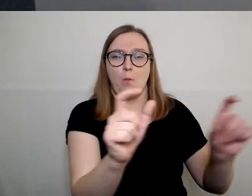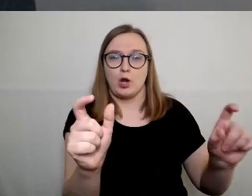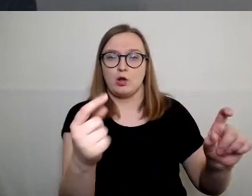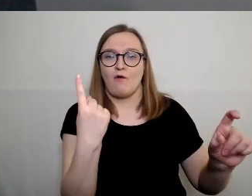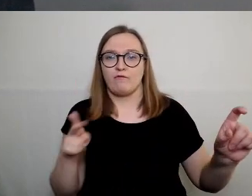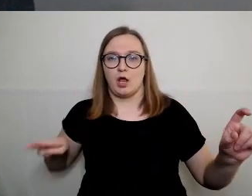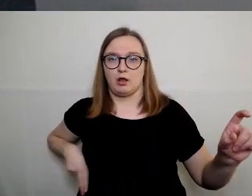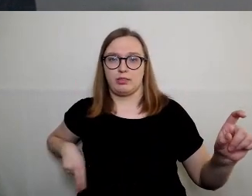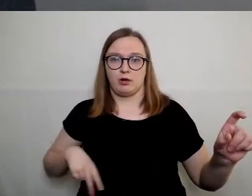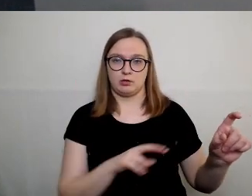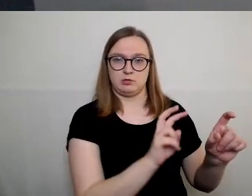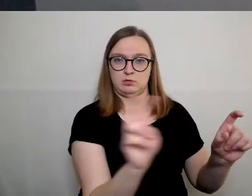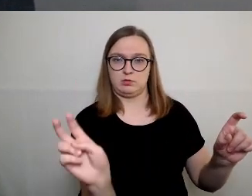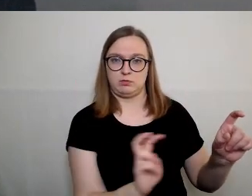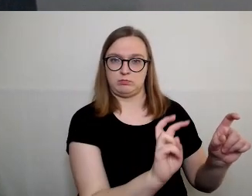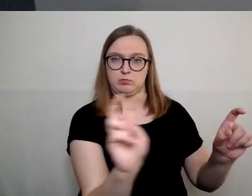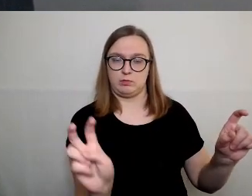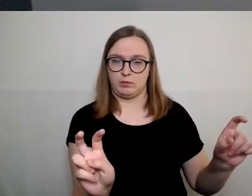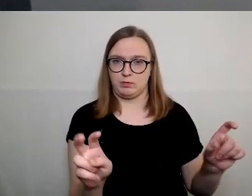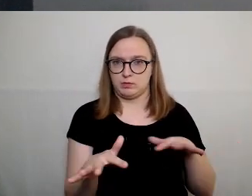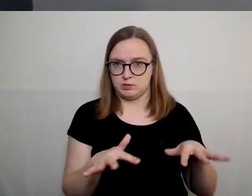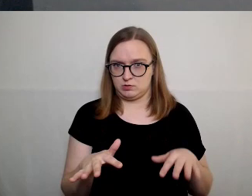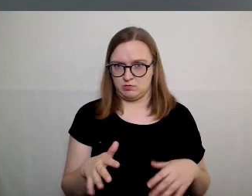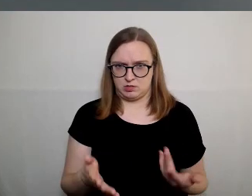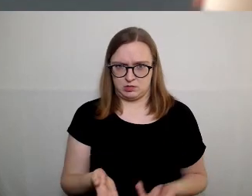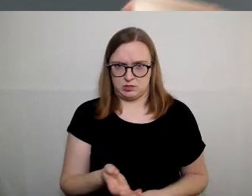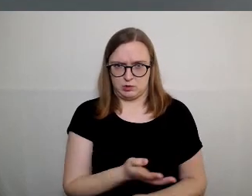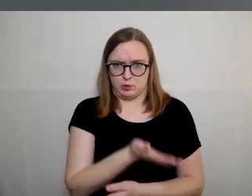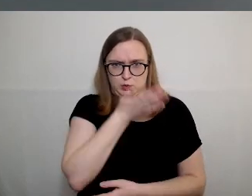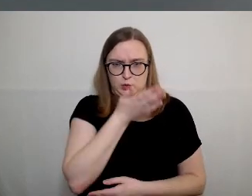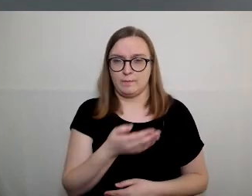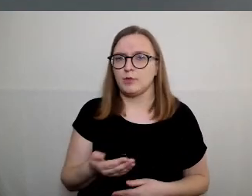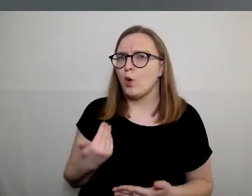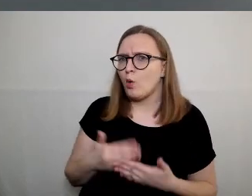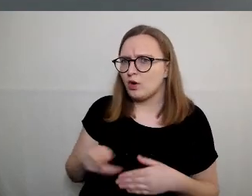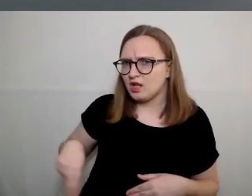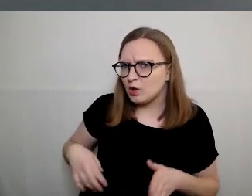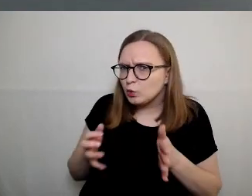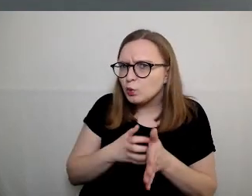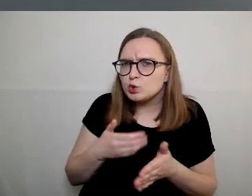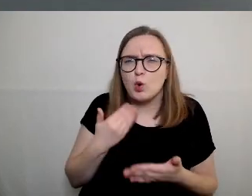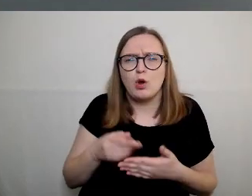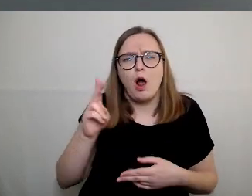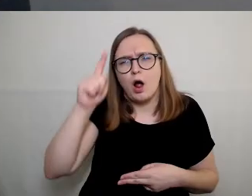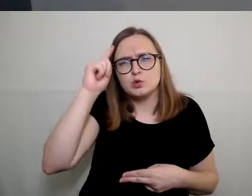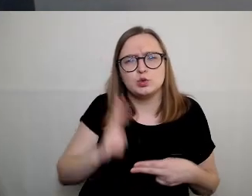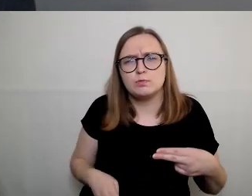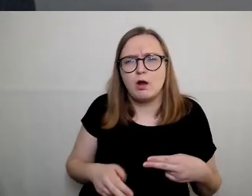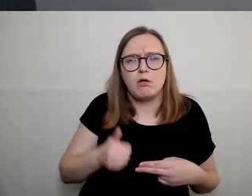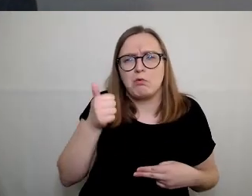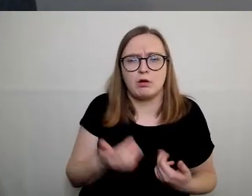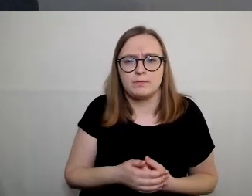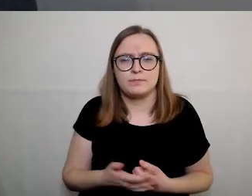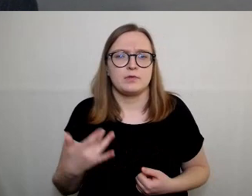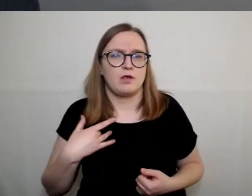yra galėtina situacija iš tikrųjų. O taip yra dėl to, kad jų trūksta, ar dėl to, kad taip nuspręsta, kad taip geriau? Ko gero, kad